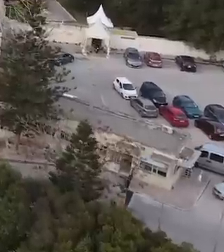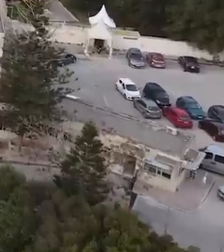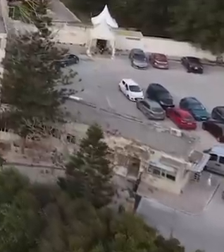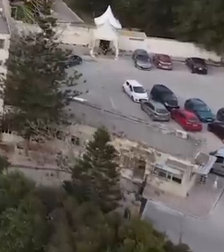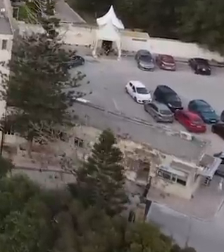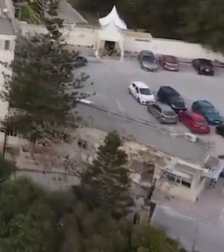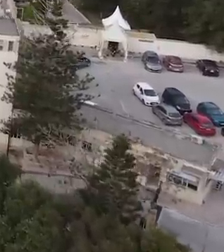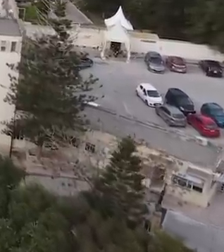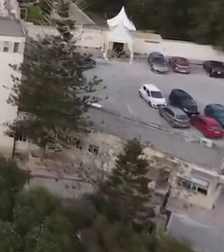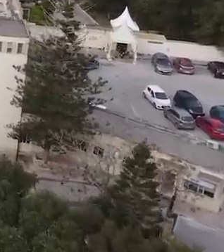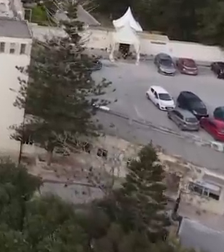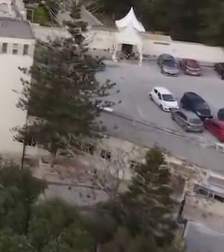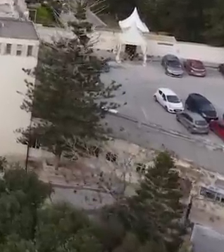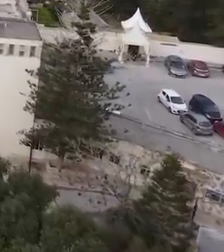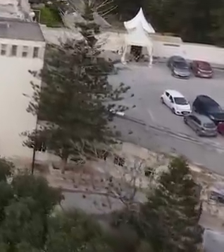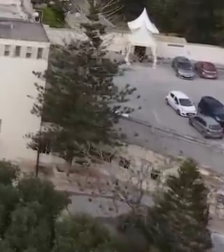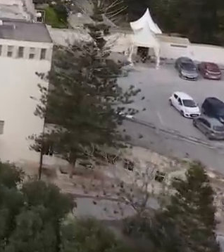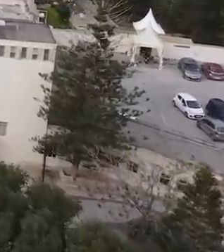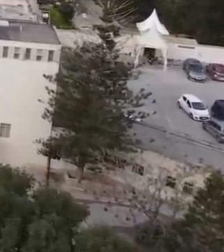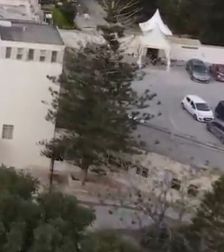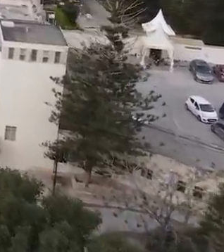taitni haiamonia,